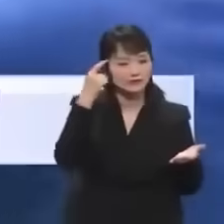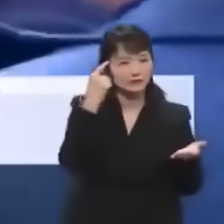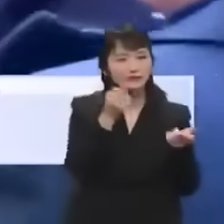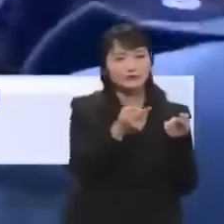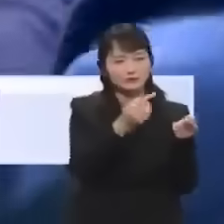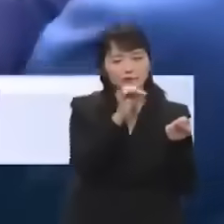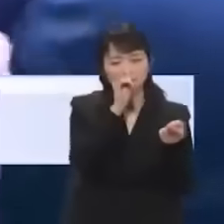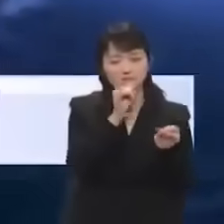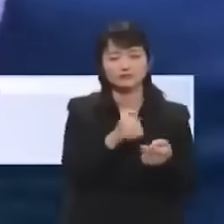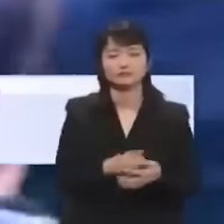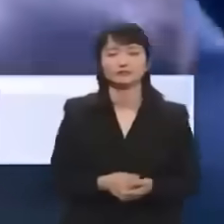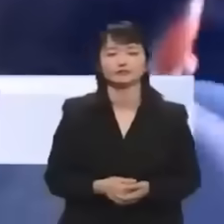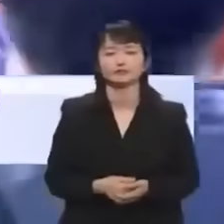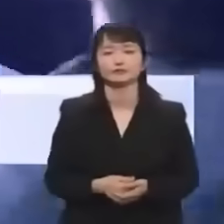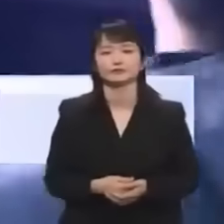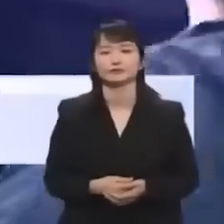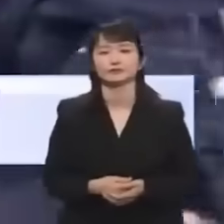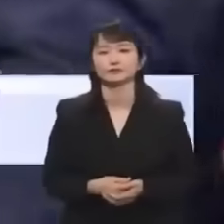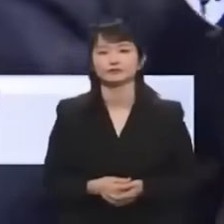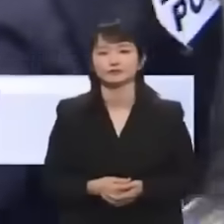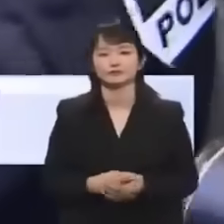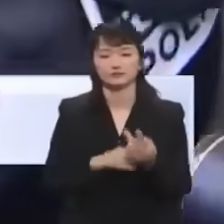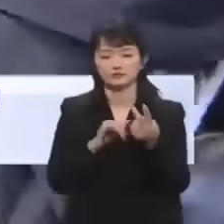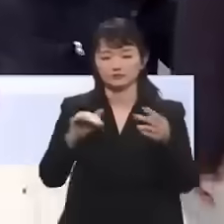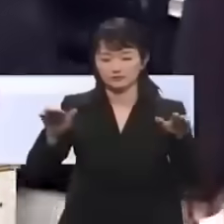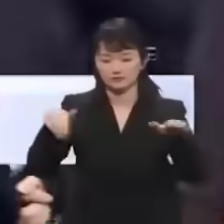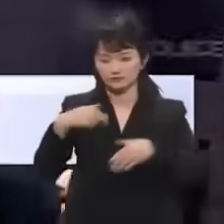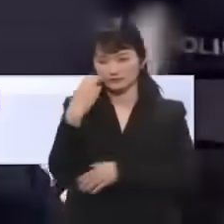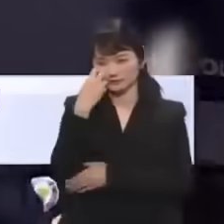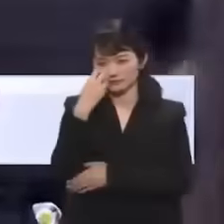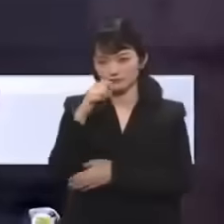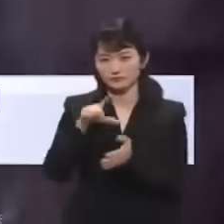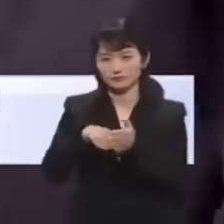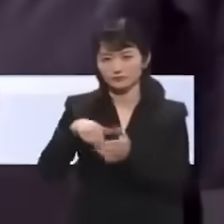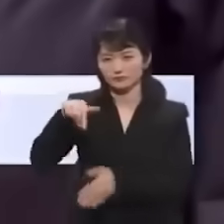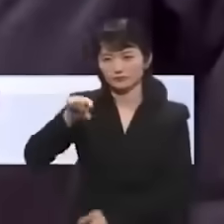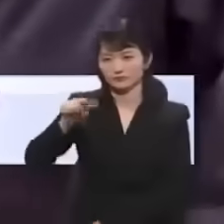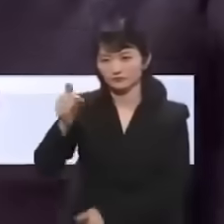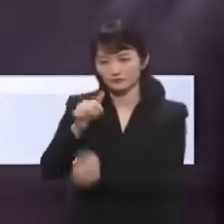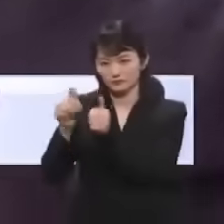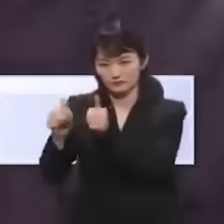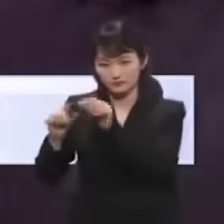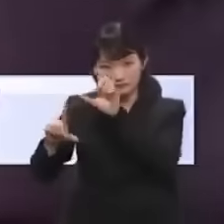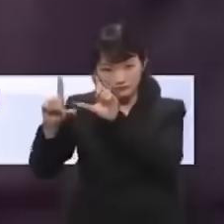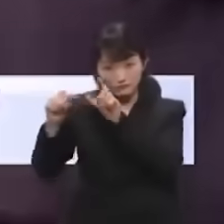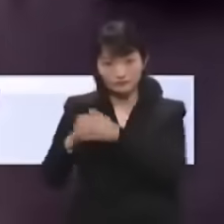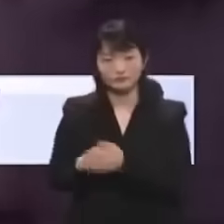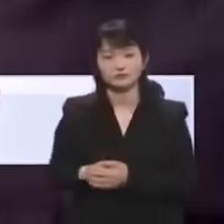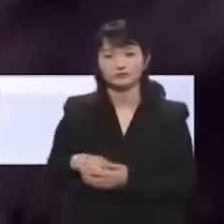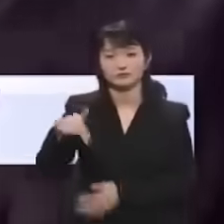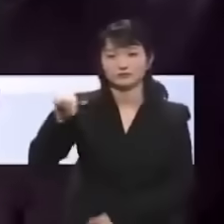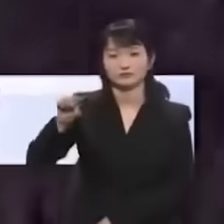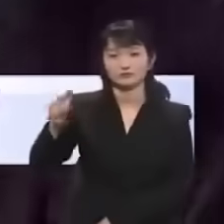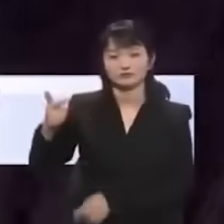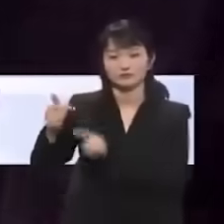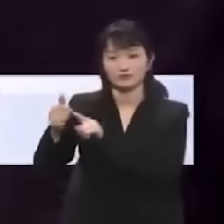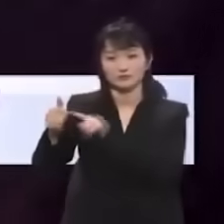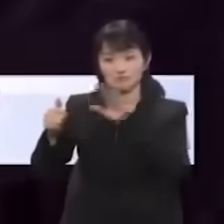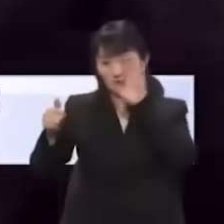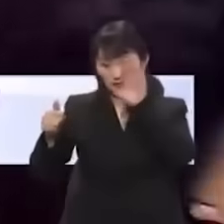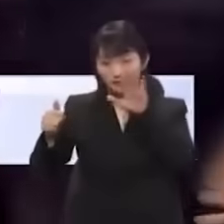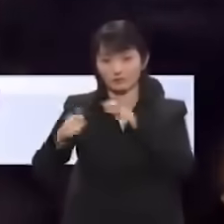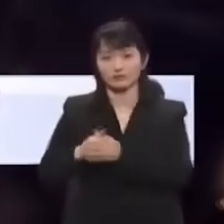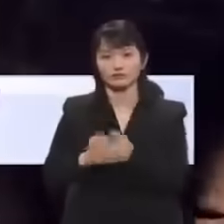가능성이 높습니다 그렇지만 대질 신문 이후에도 전청조 변호인의 태도에 따르면 앞으로도 전조는 대질 신문을 더